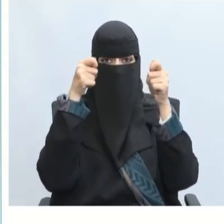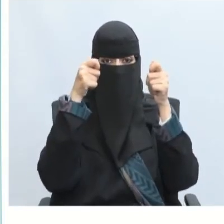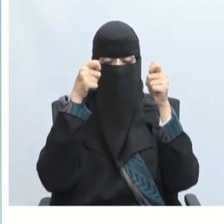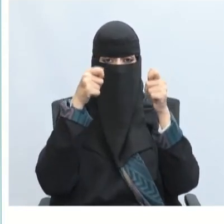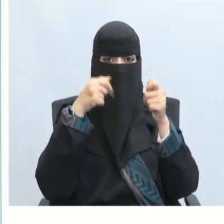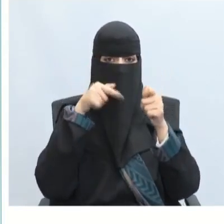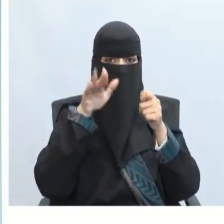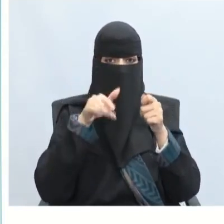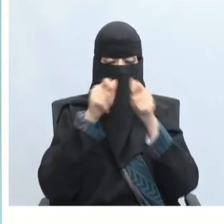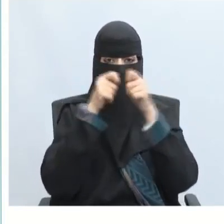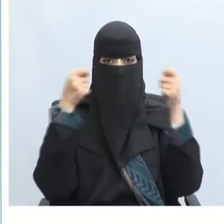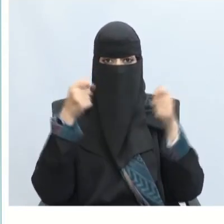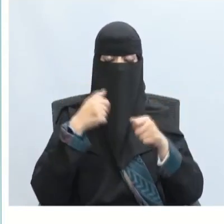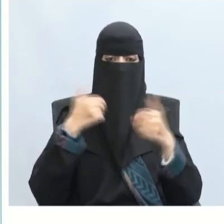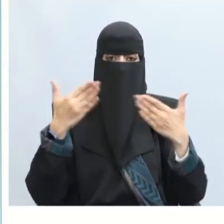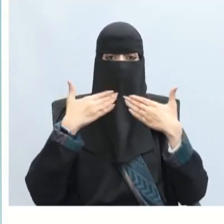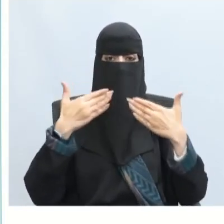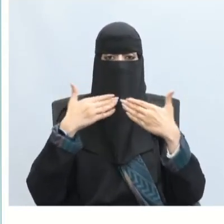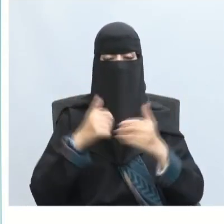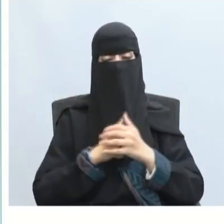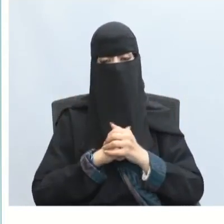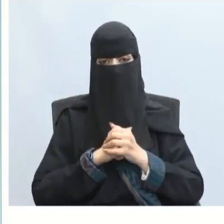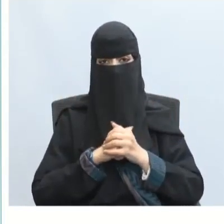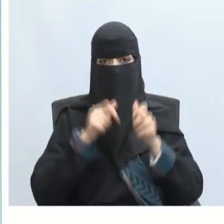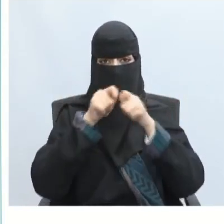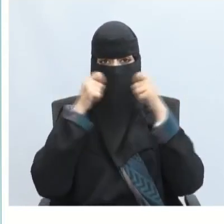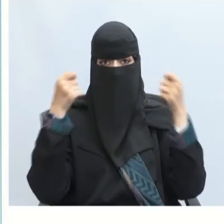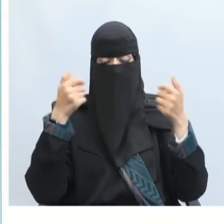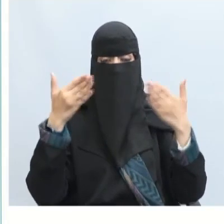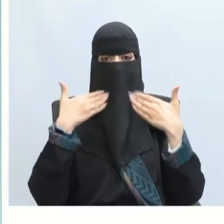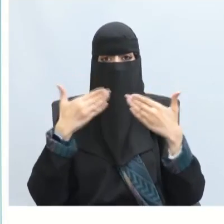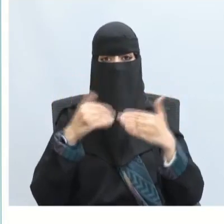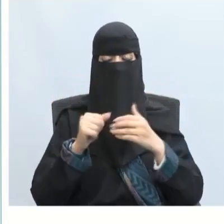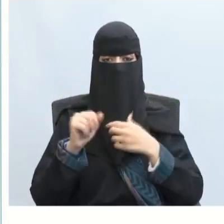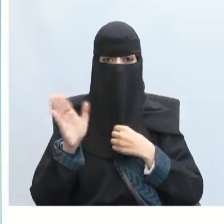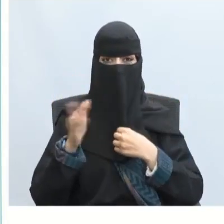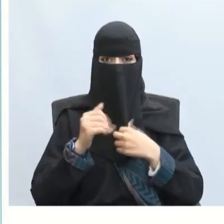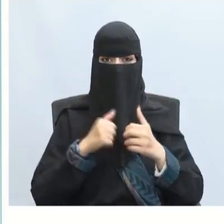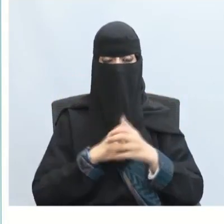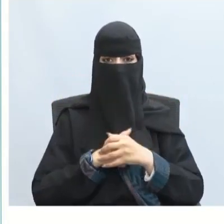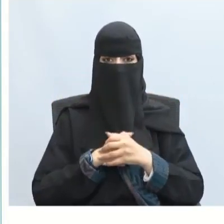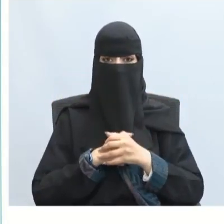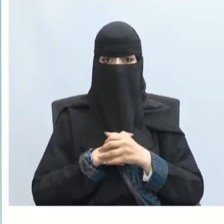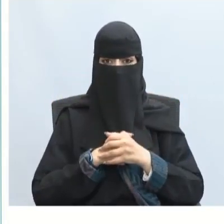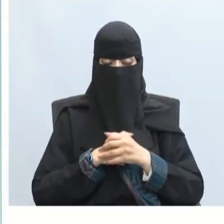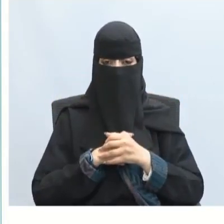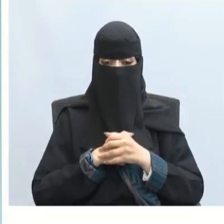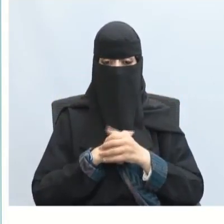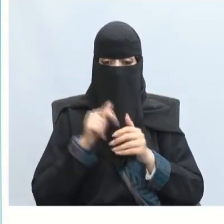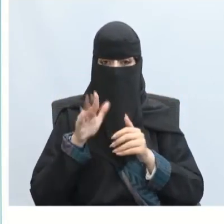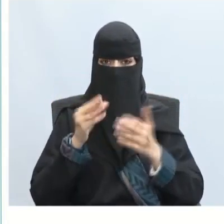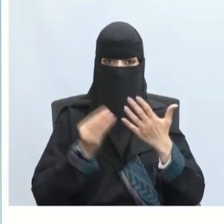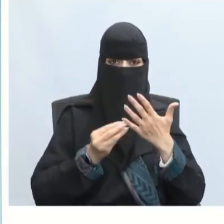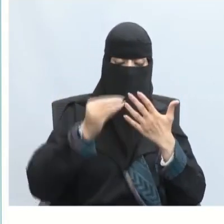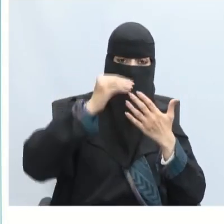الصحيفه الرسميه صحيفه ام القرى في الصحيفه الرسميه صحيفه ام القرى هذه